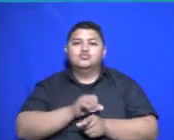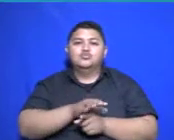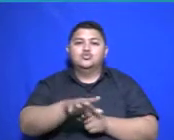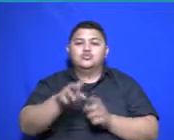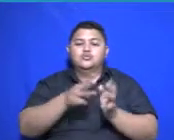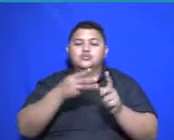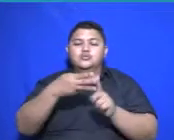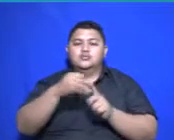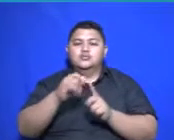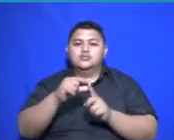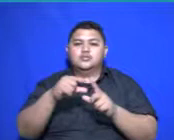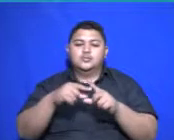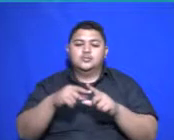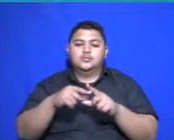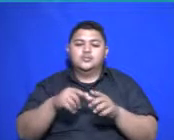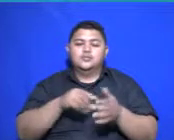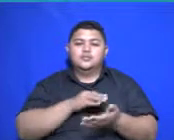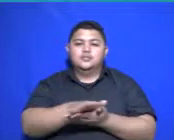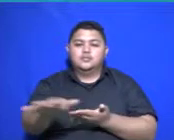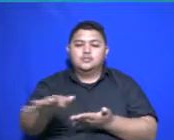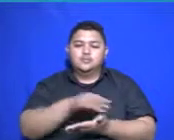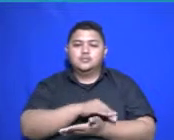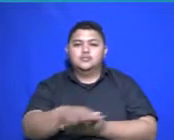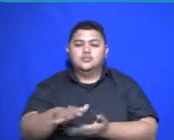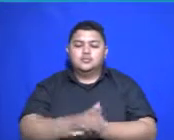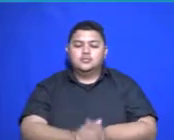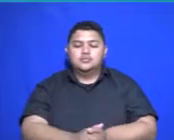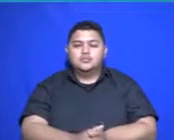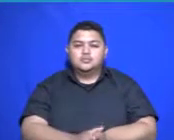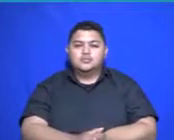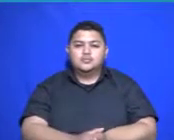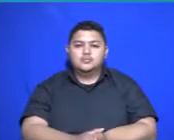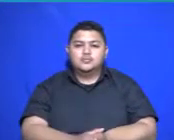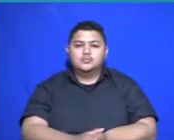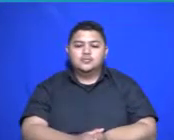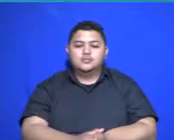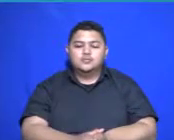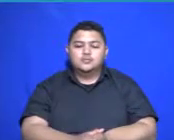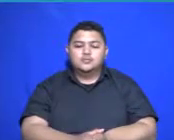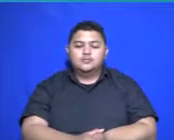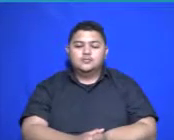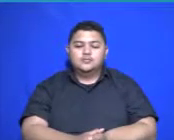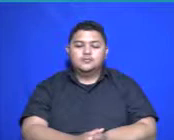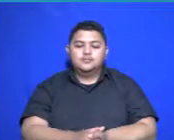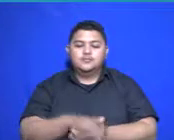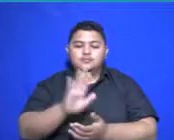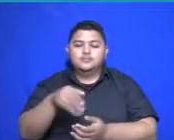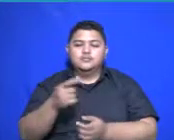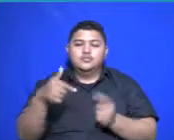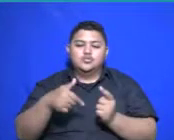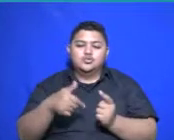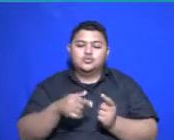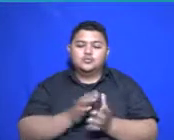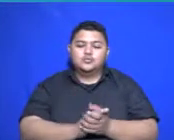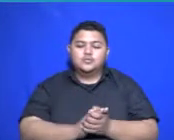BIPA, yaitu guru bahasa Indonesia untuk penutur asing, Untuk tahun 2017